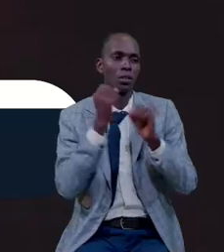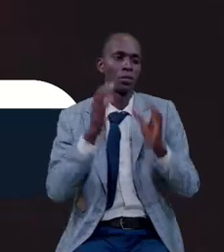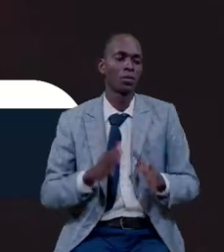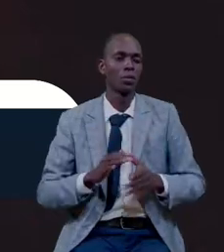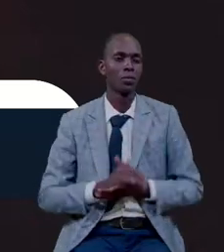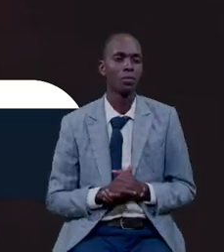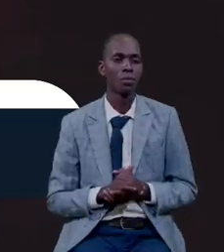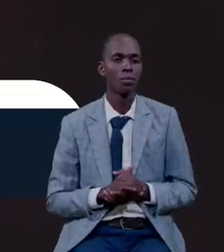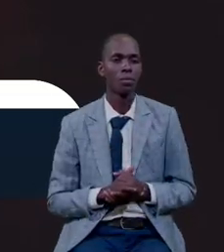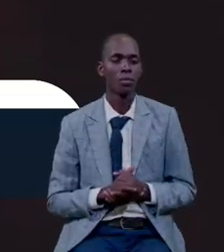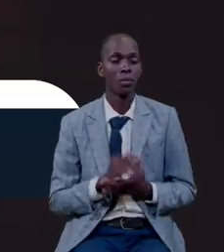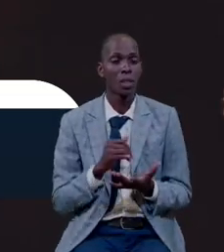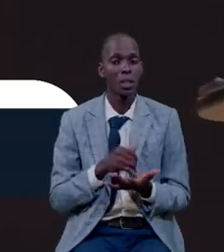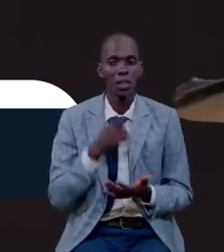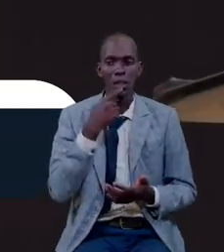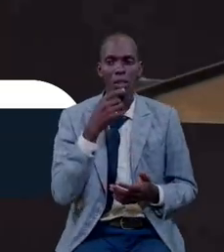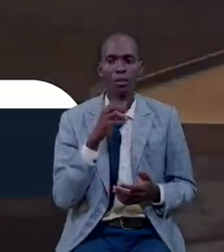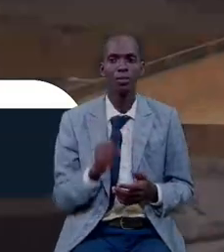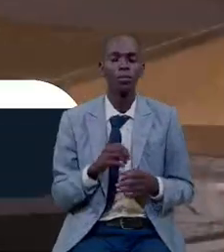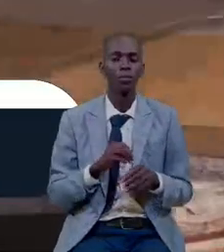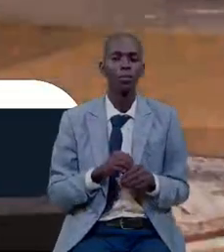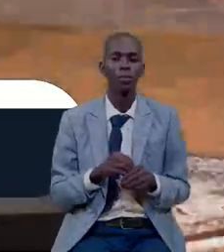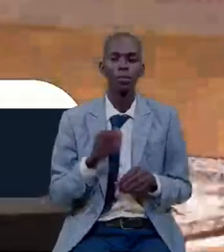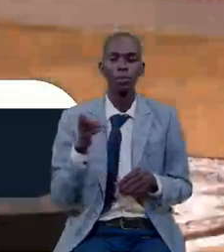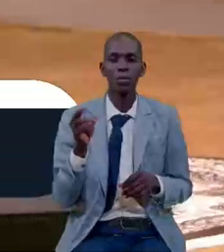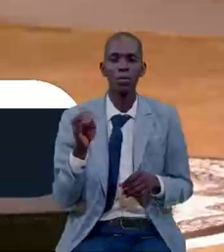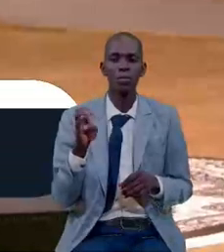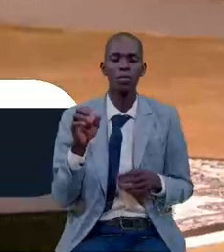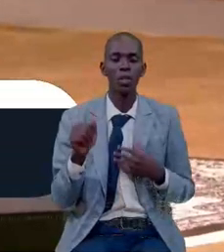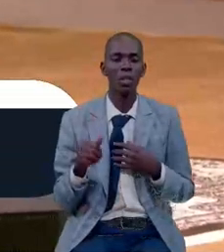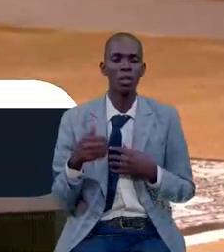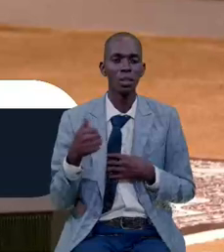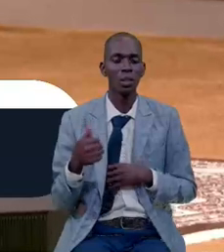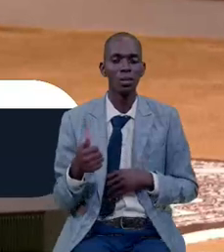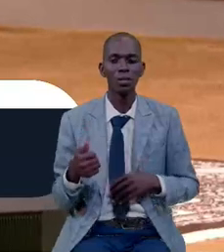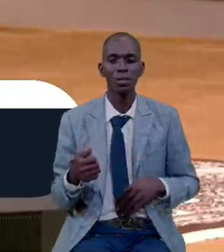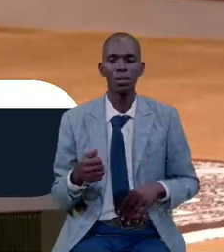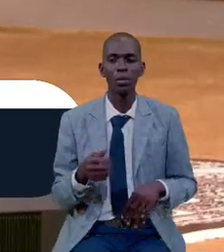sans la foi en le Sauveur. Nous allons